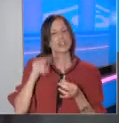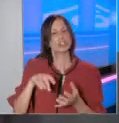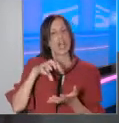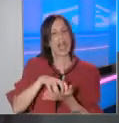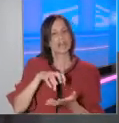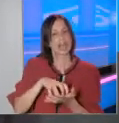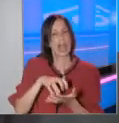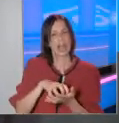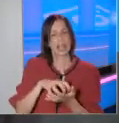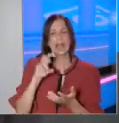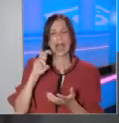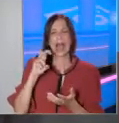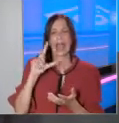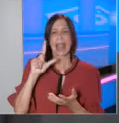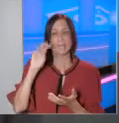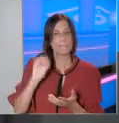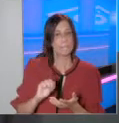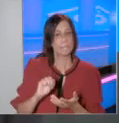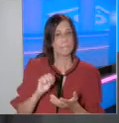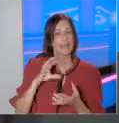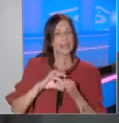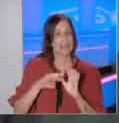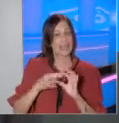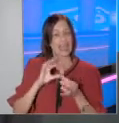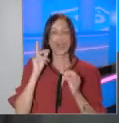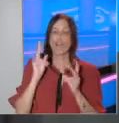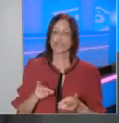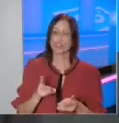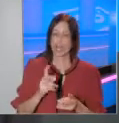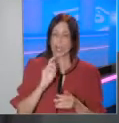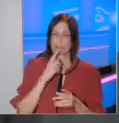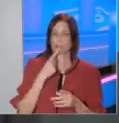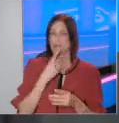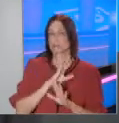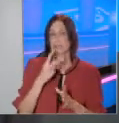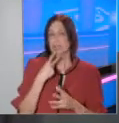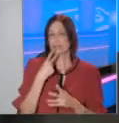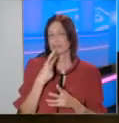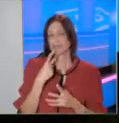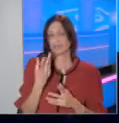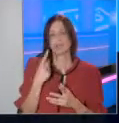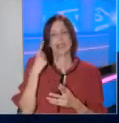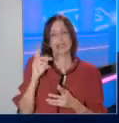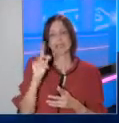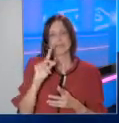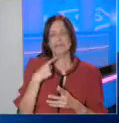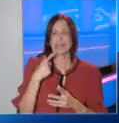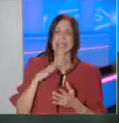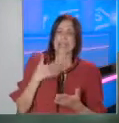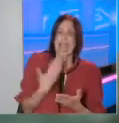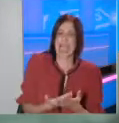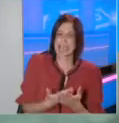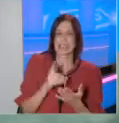אתר של אלם דיגיטל שאפשר בצורה אנונימית לדבר, להתייעץ, לבקש